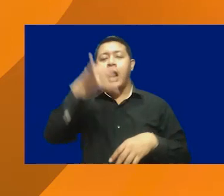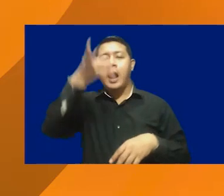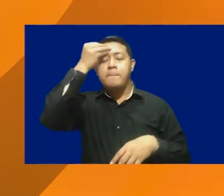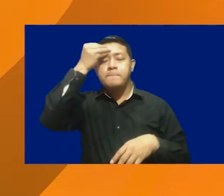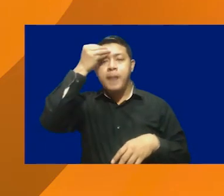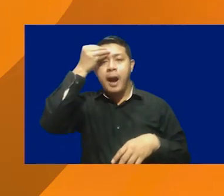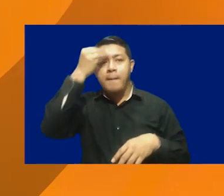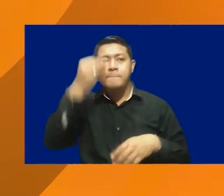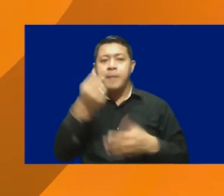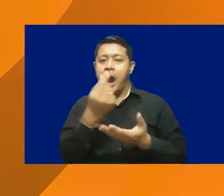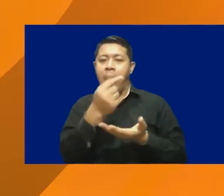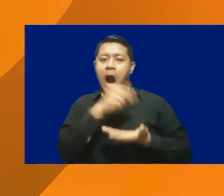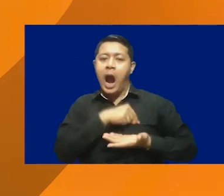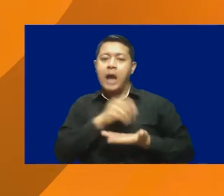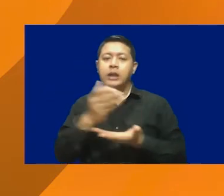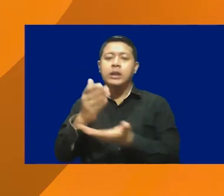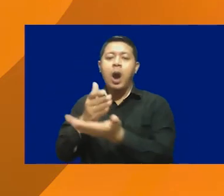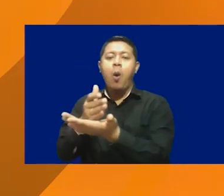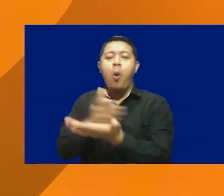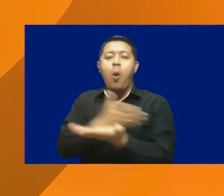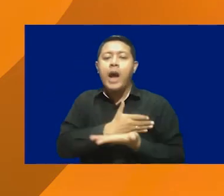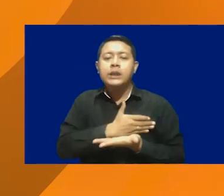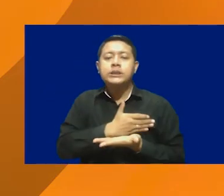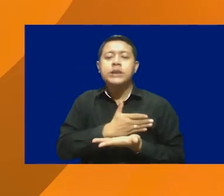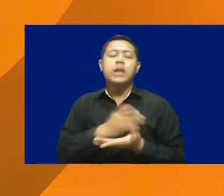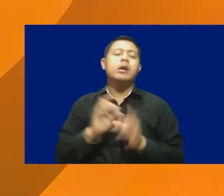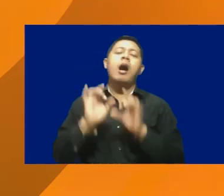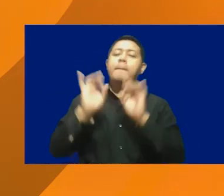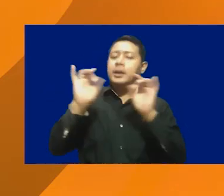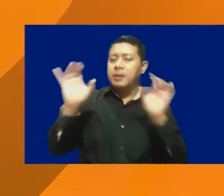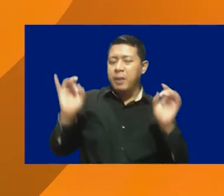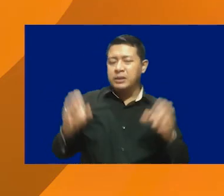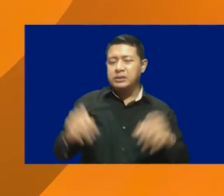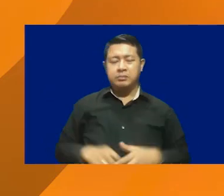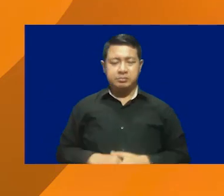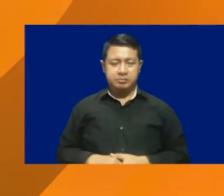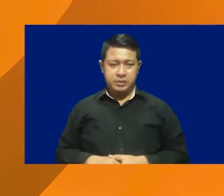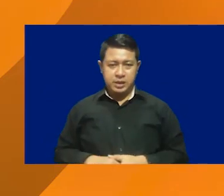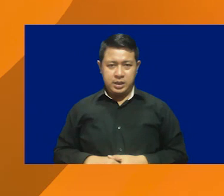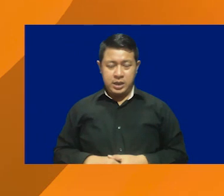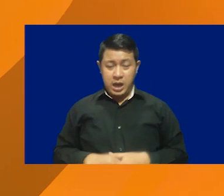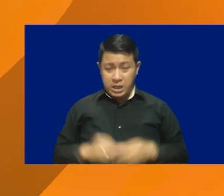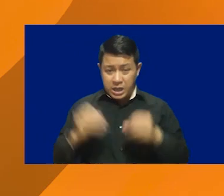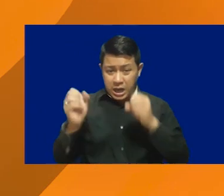perbedaan pendapat, salah paham, harta, warisan, dan sebagainya.